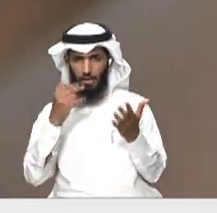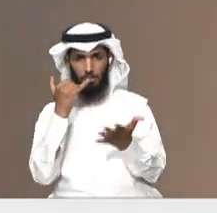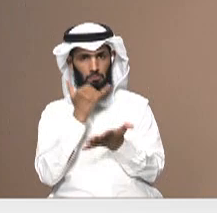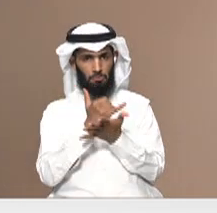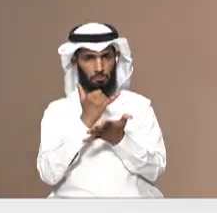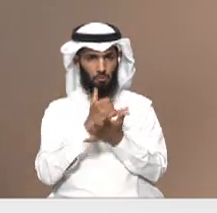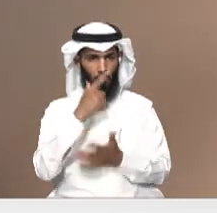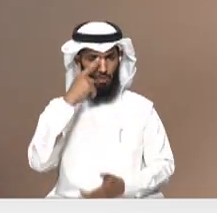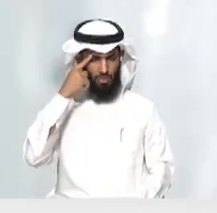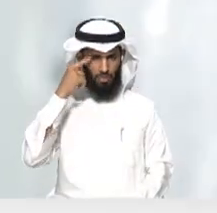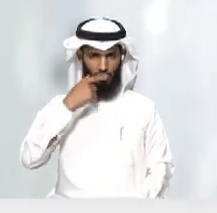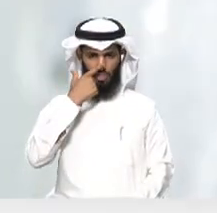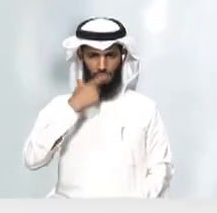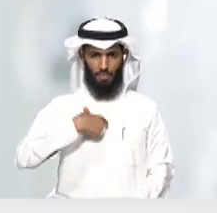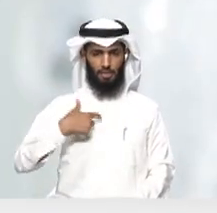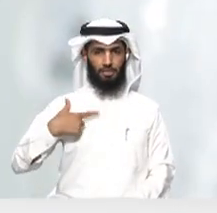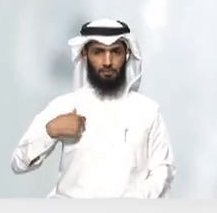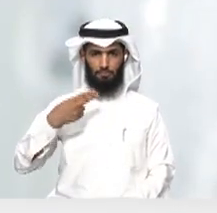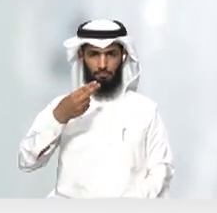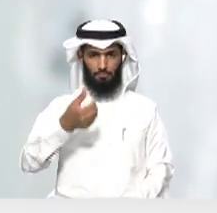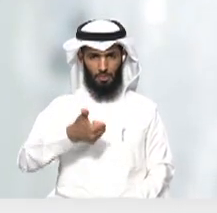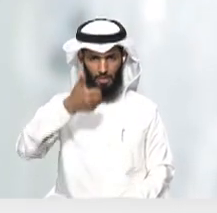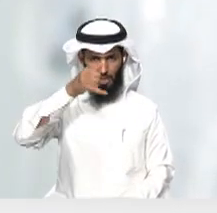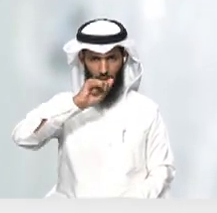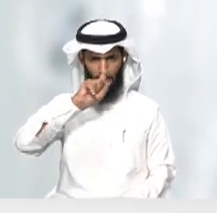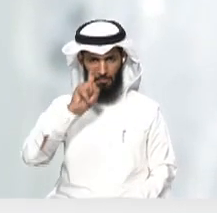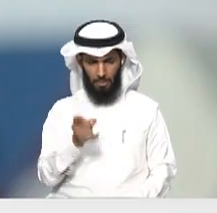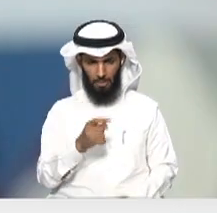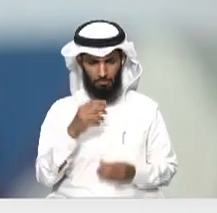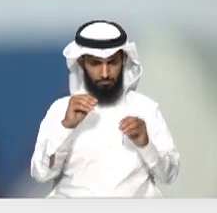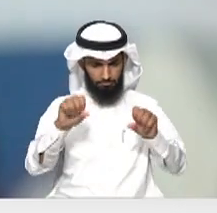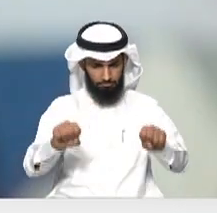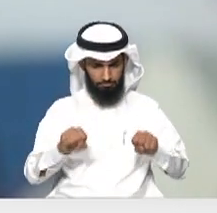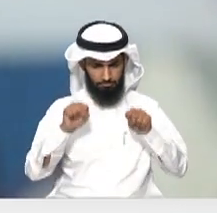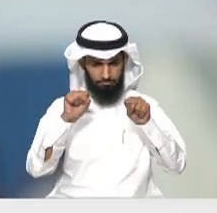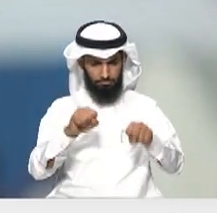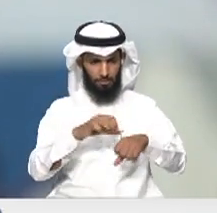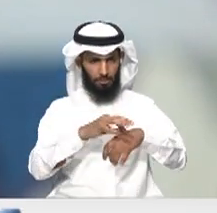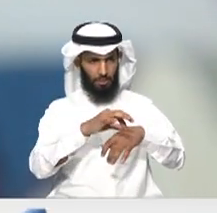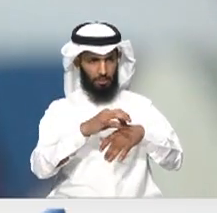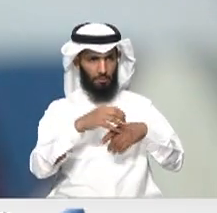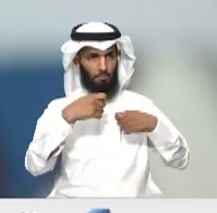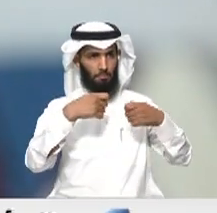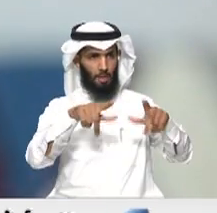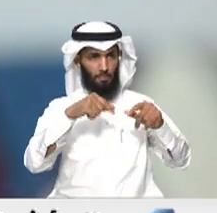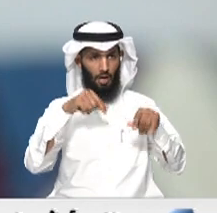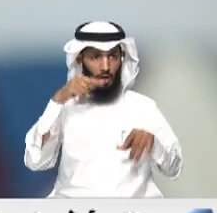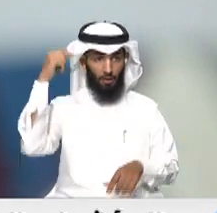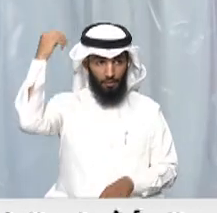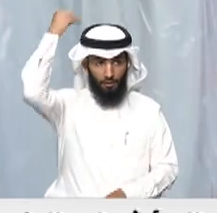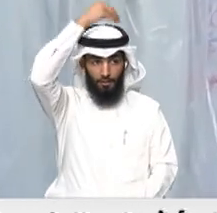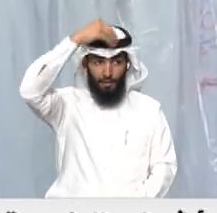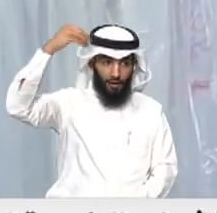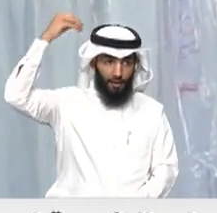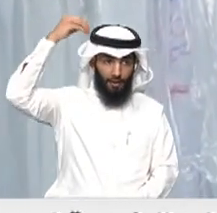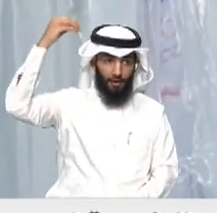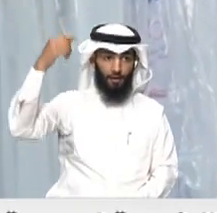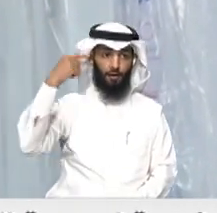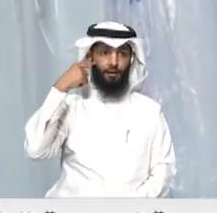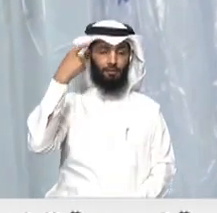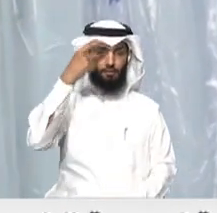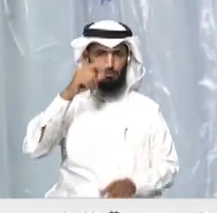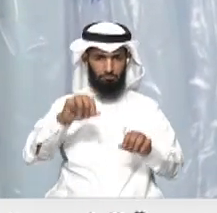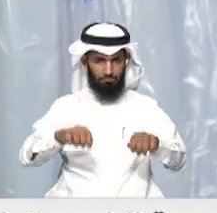الداودي بنفسه ملبيا رغبات وطلبات الزبائن في ارتداء العمامة المصنوعة محليا مع